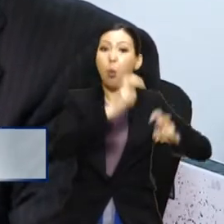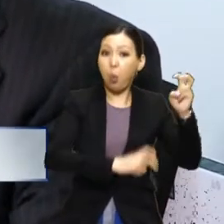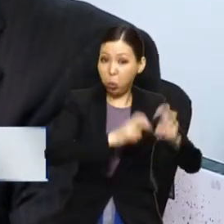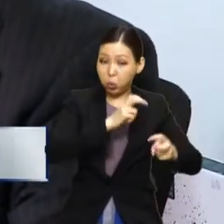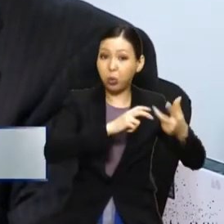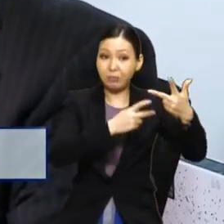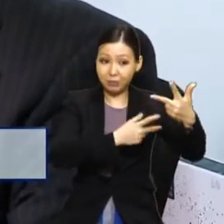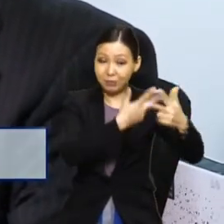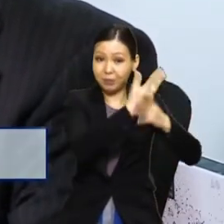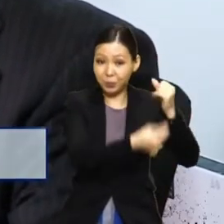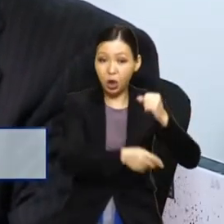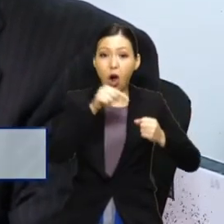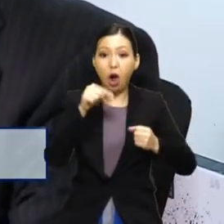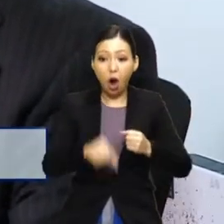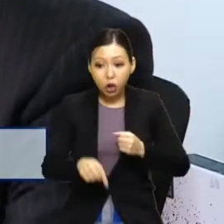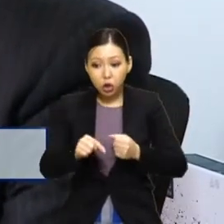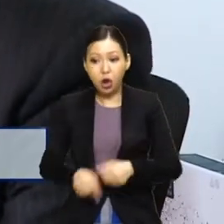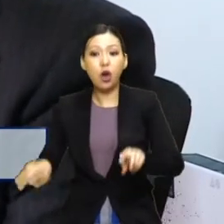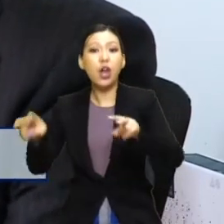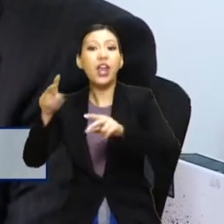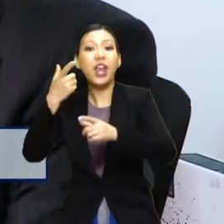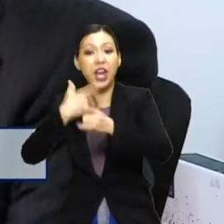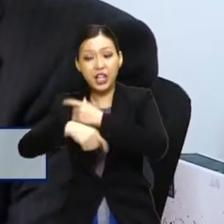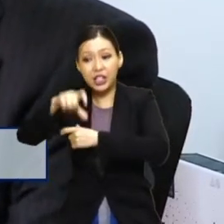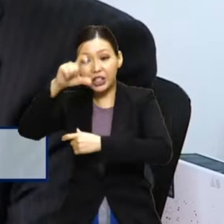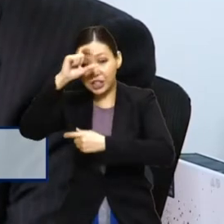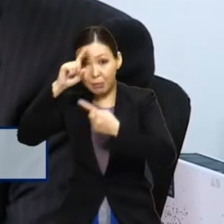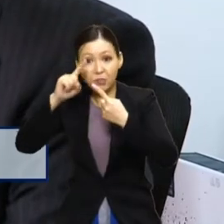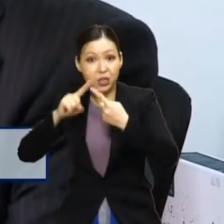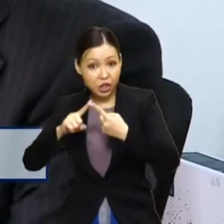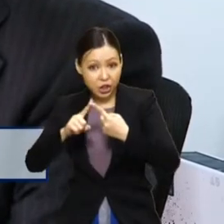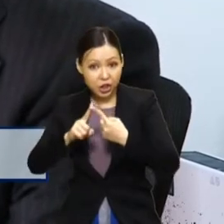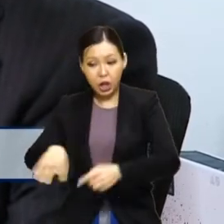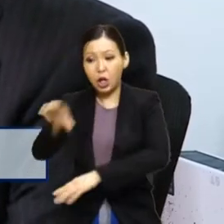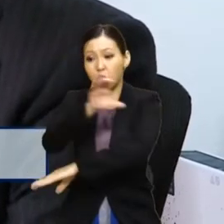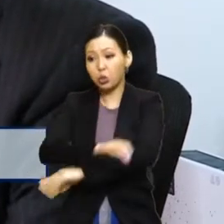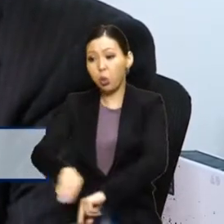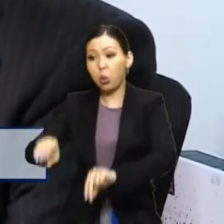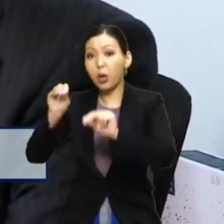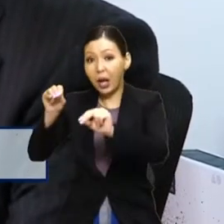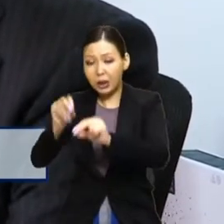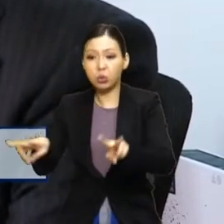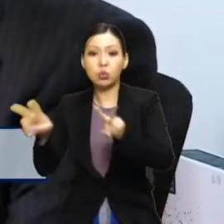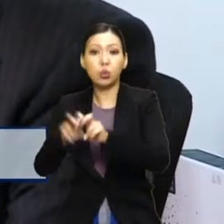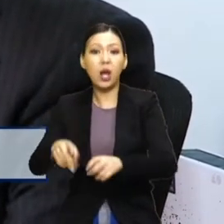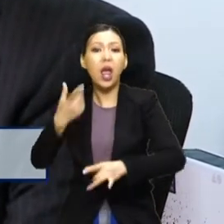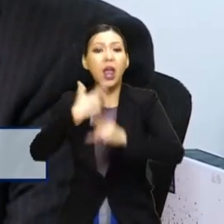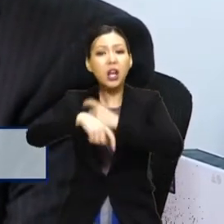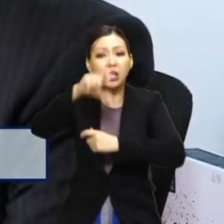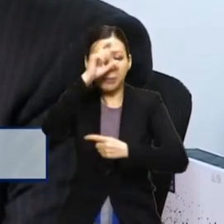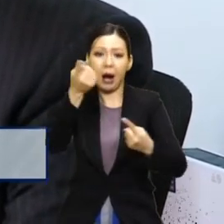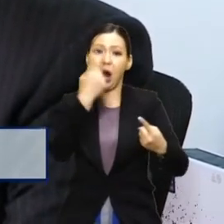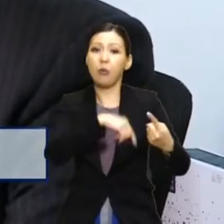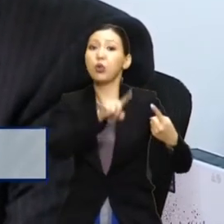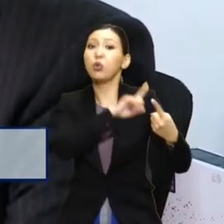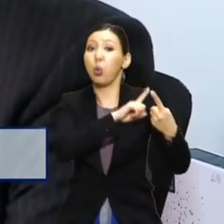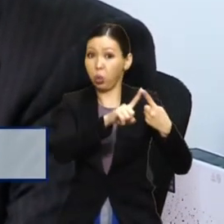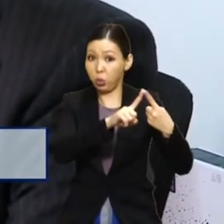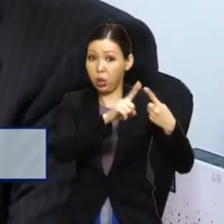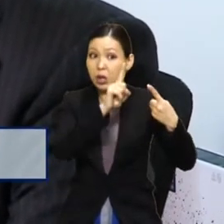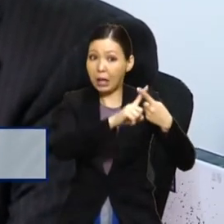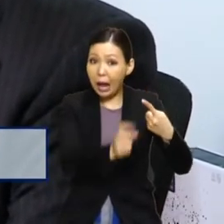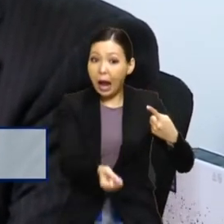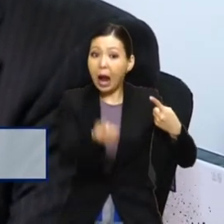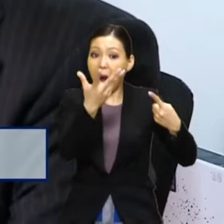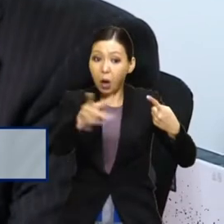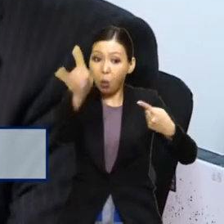эрдэм нийтгээ сургалт үйл төрлийн харилцаа өөрөөр хэлбэл эрдэм нийтгээгээ одоо тэргүүлгүүг нэн тавьж эрдэм нийтгээ судалгаанаас гарсан